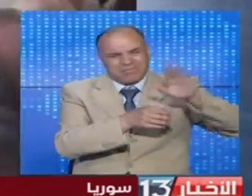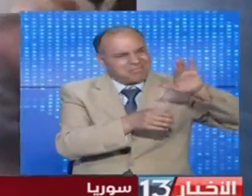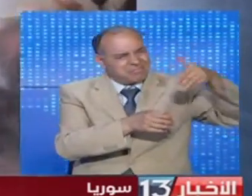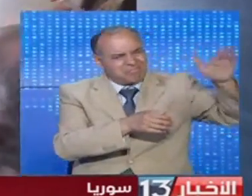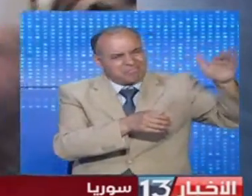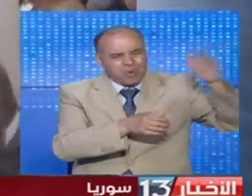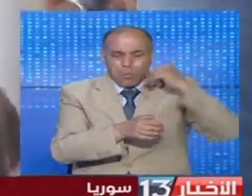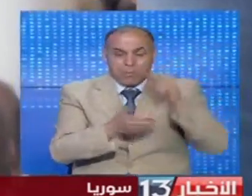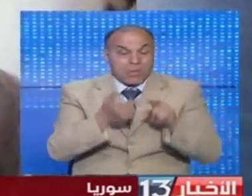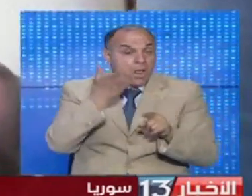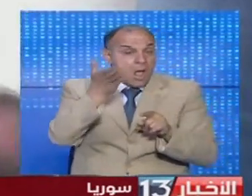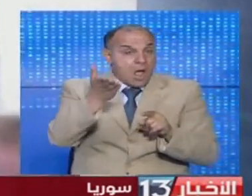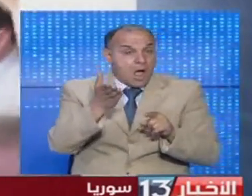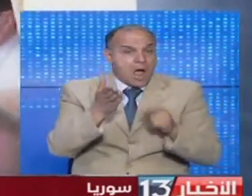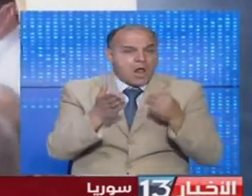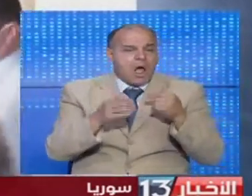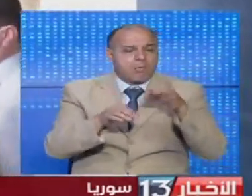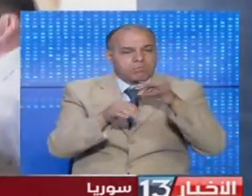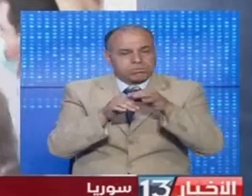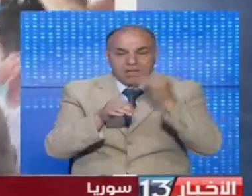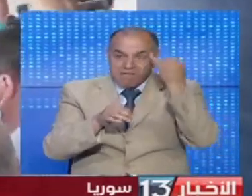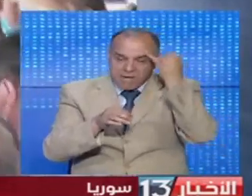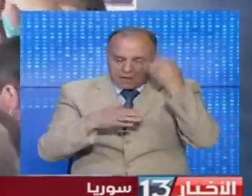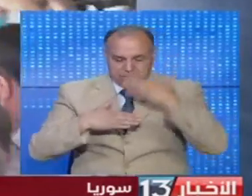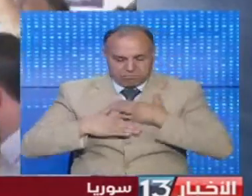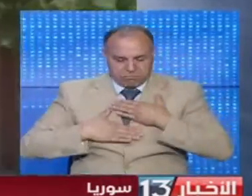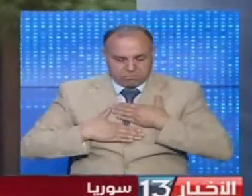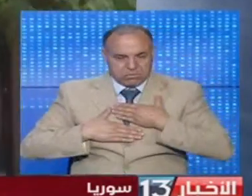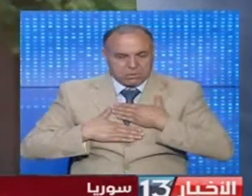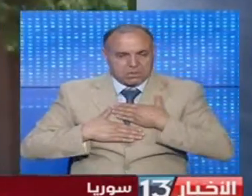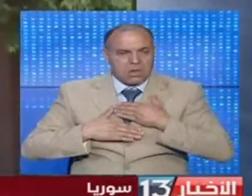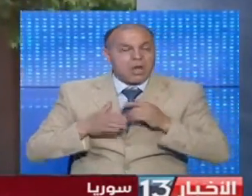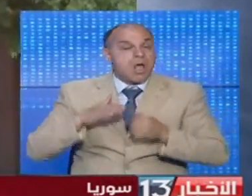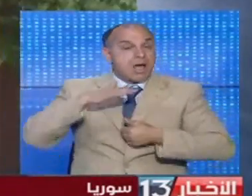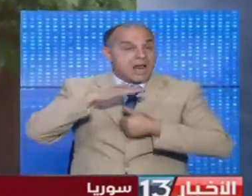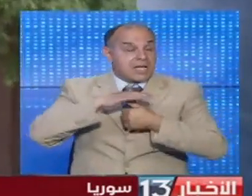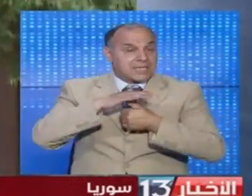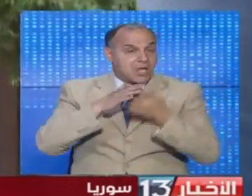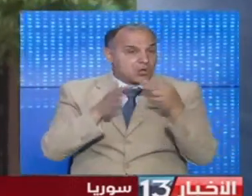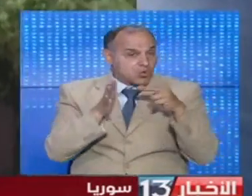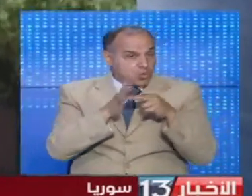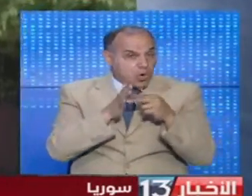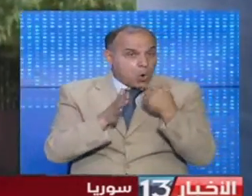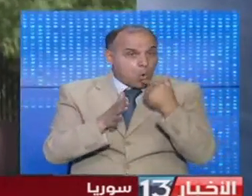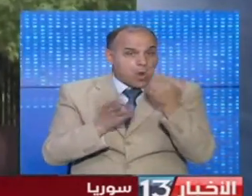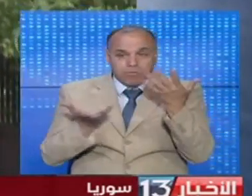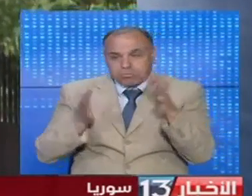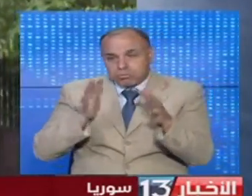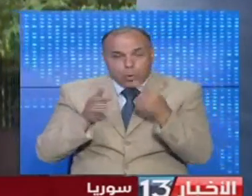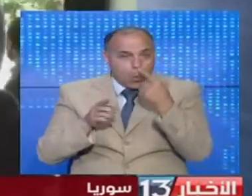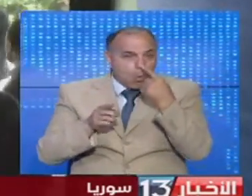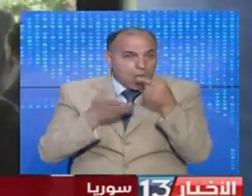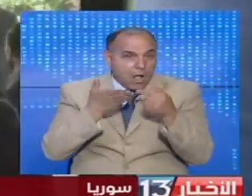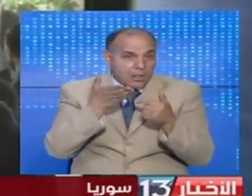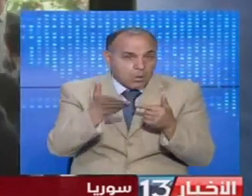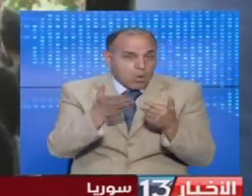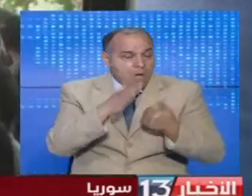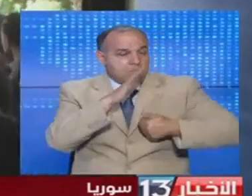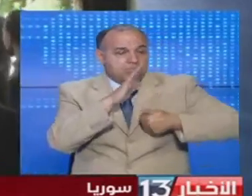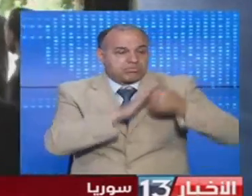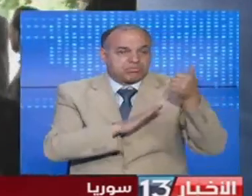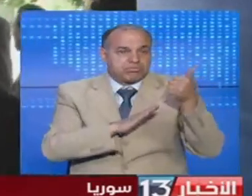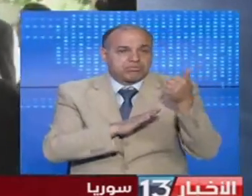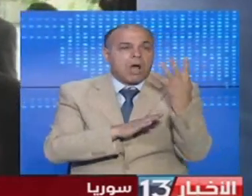الرئاسيه وان قيمه هذه الاراء يصفر بشار الاسد والذي تشير توقعات كل المحللين الى فوزه